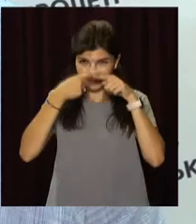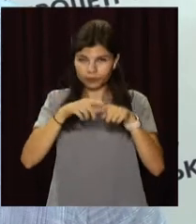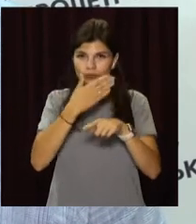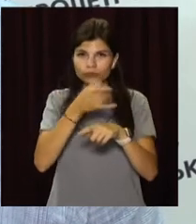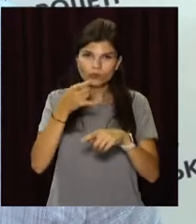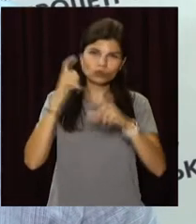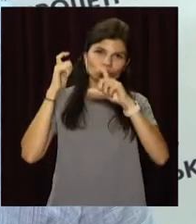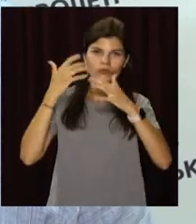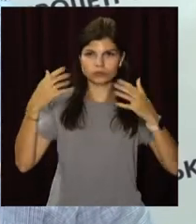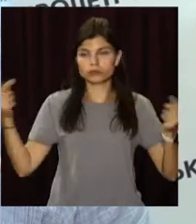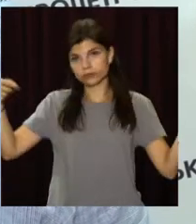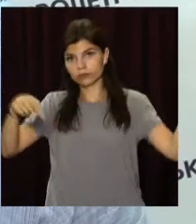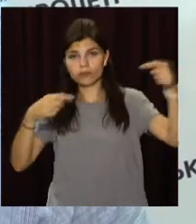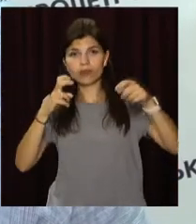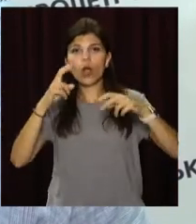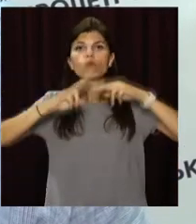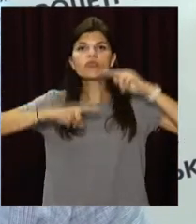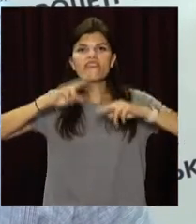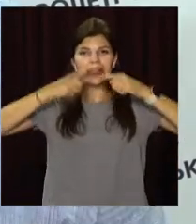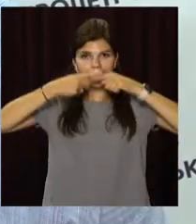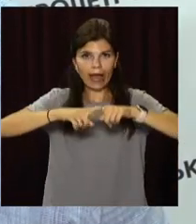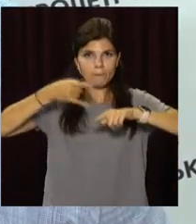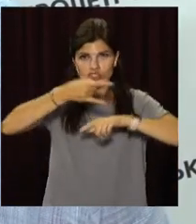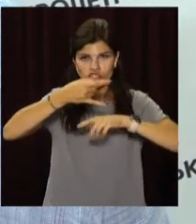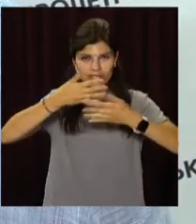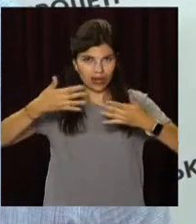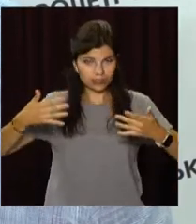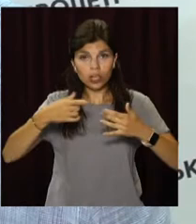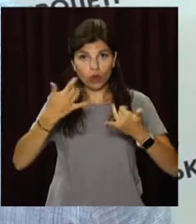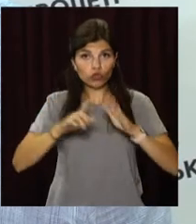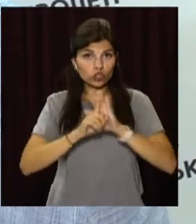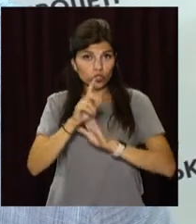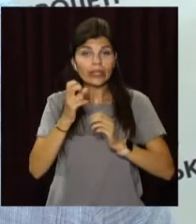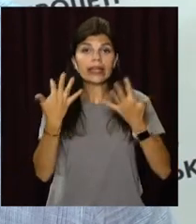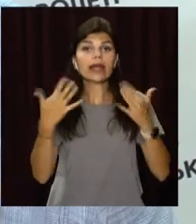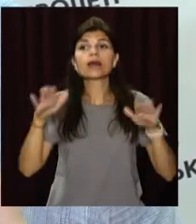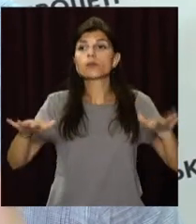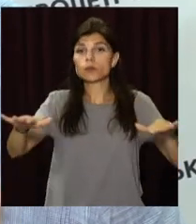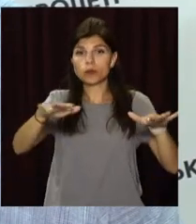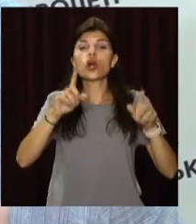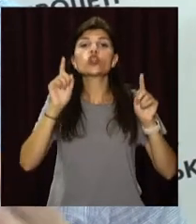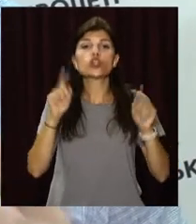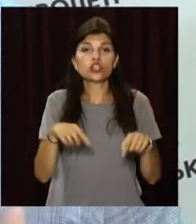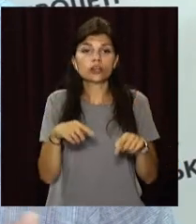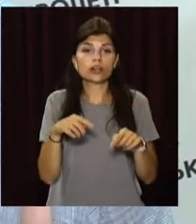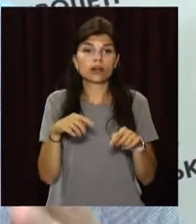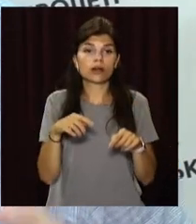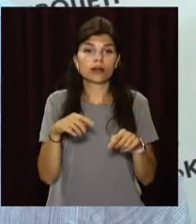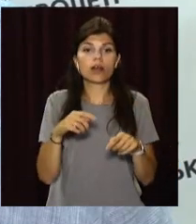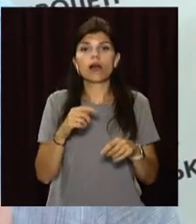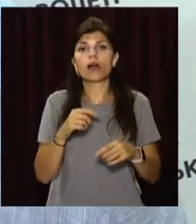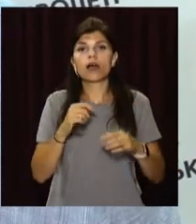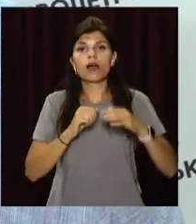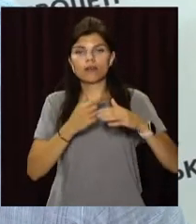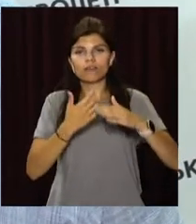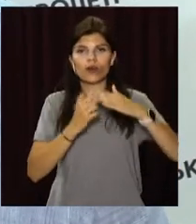технологічних переїздів, де рухається будівельна техніка. Вже розпочати на деяких ділянках навіть відсипка